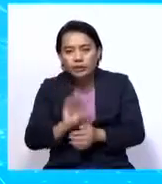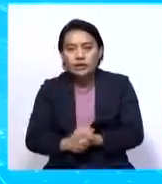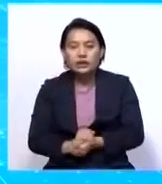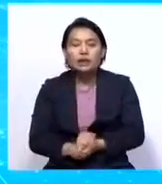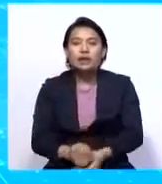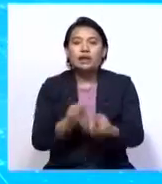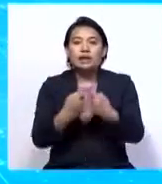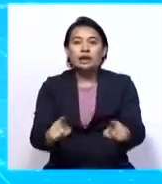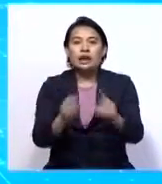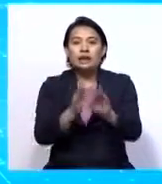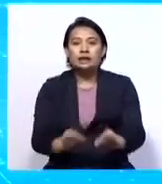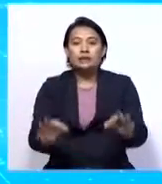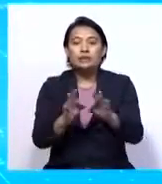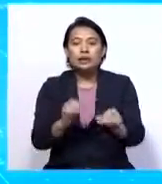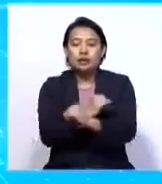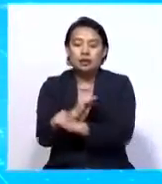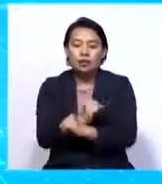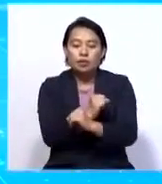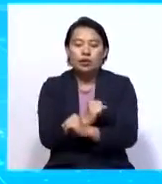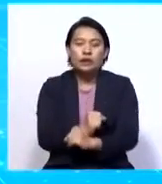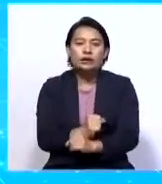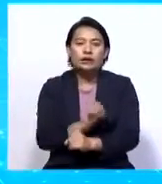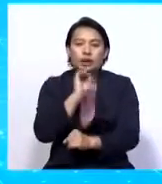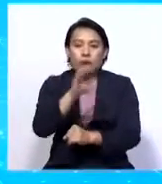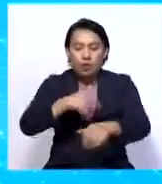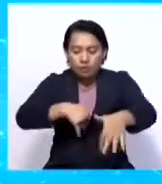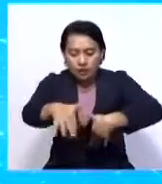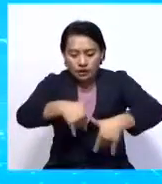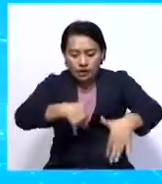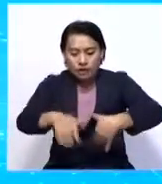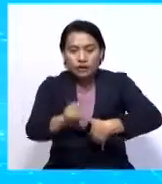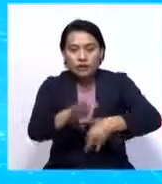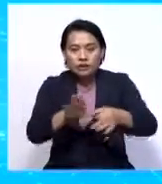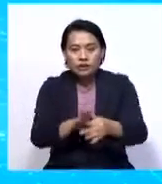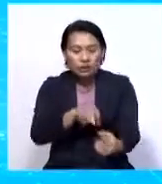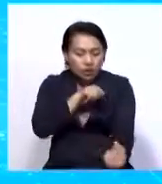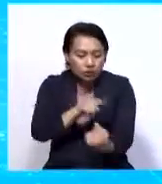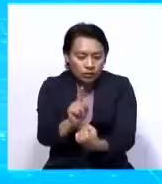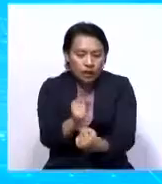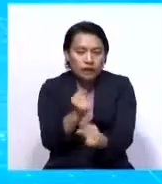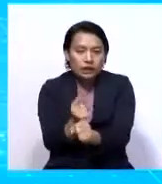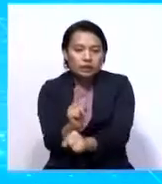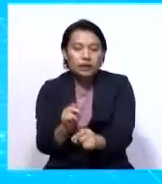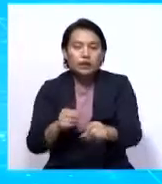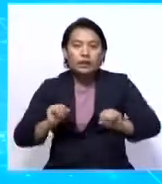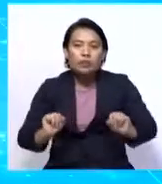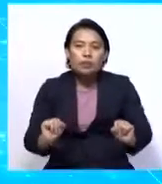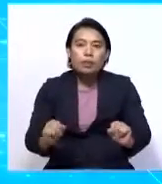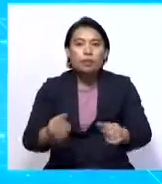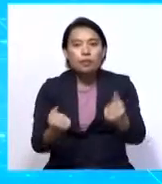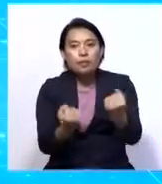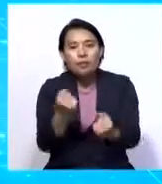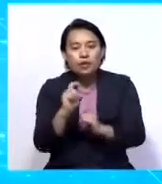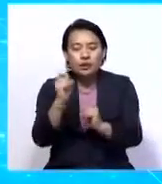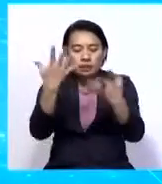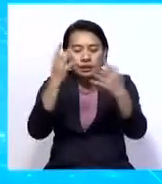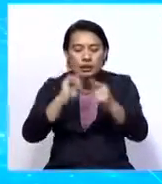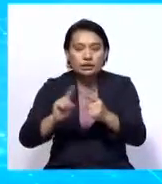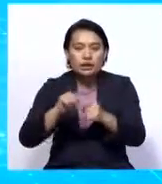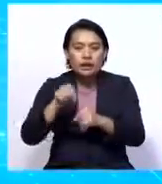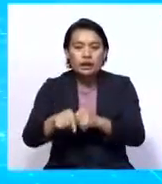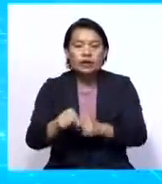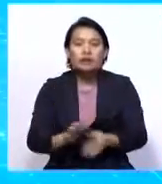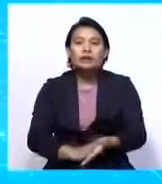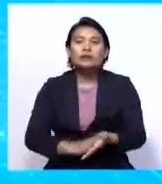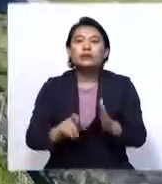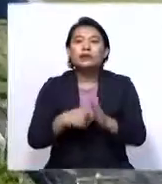าควรที่จะเน้นในเรื่องของรณรงค์ให้ประชาชนค่ะเกี่ยวกับเรื่องพฤติกรรมที่เหมาะสมขับขี่อย่างปลอดภัยนะคะซึ่งก็จะเป็นต้นเหตุของปัญ